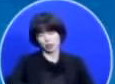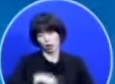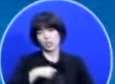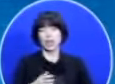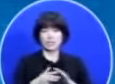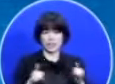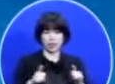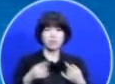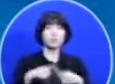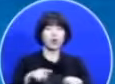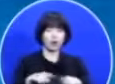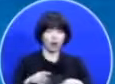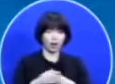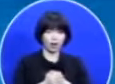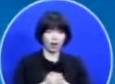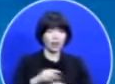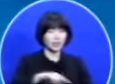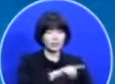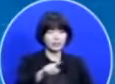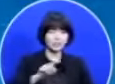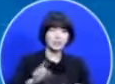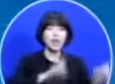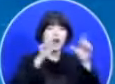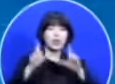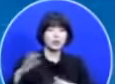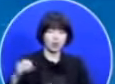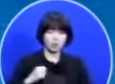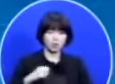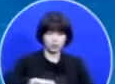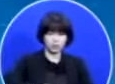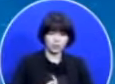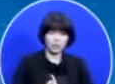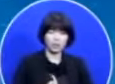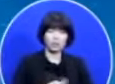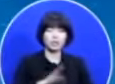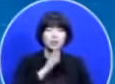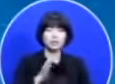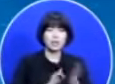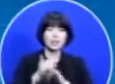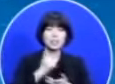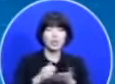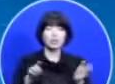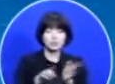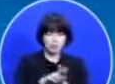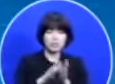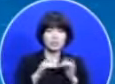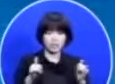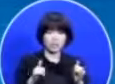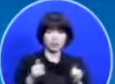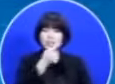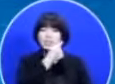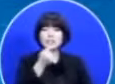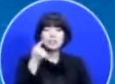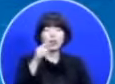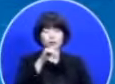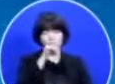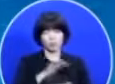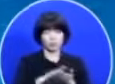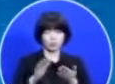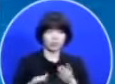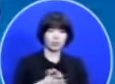그들은 삶으로 자기들이 정말 예수를 믿는 사람이라는 것을 증거하고 있었어요